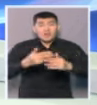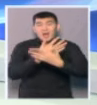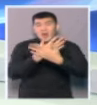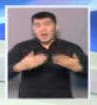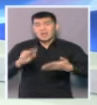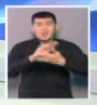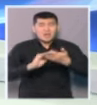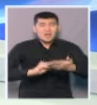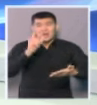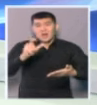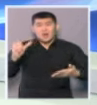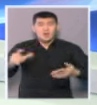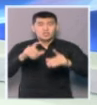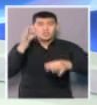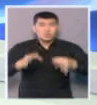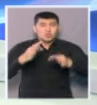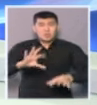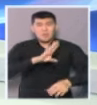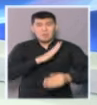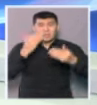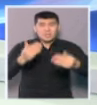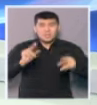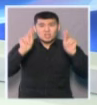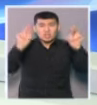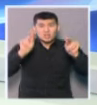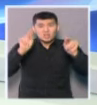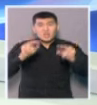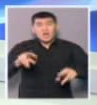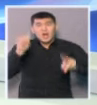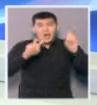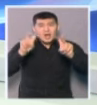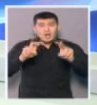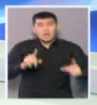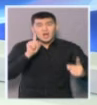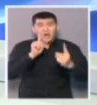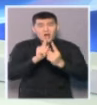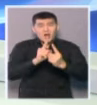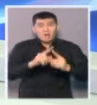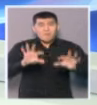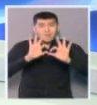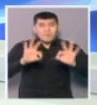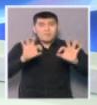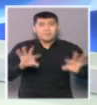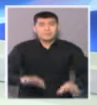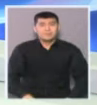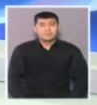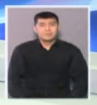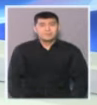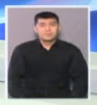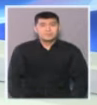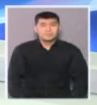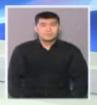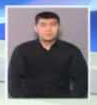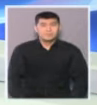жері баспаған тауы жоқ, сотқа да жүгінген. Әділеттік іздеген азаматпен әріптесім Гүлфани Халімзі тілдесіп қайтқан болатын, тілші